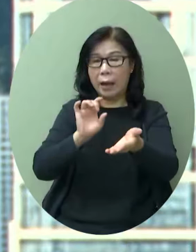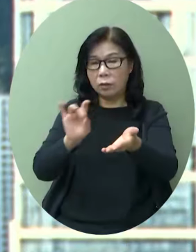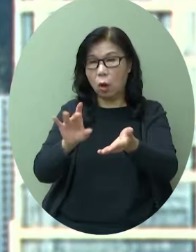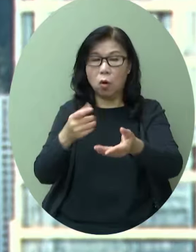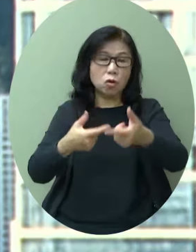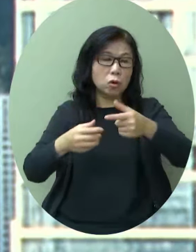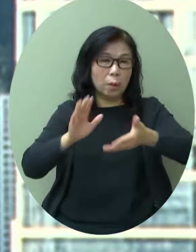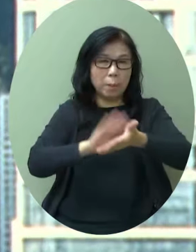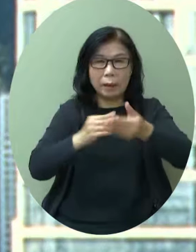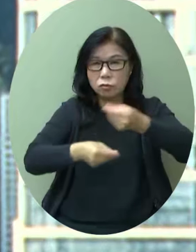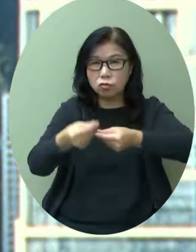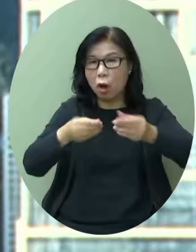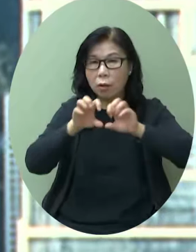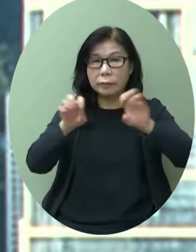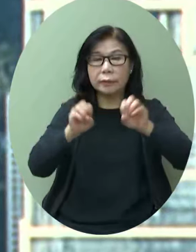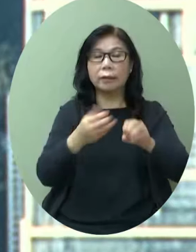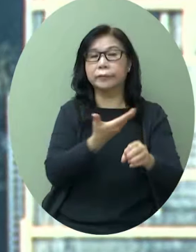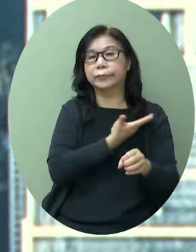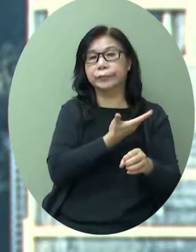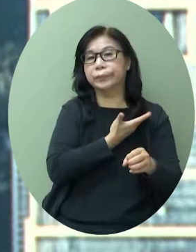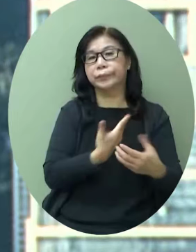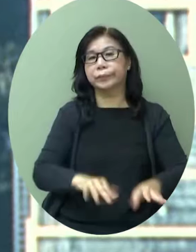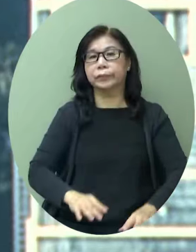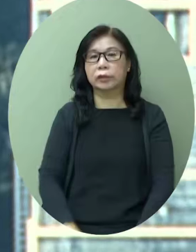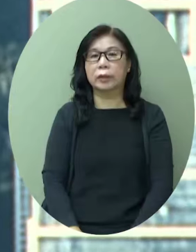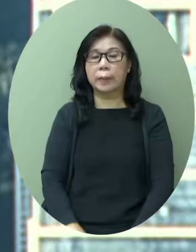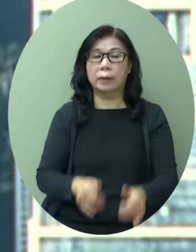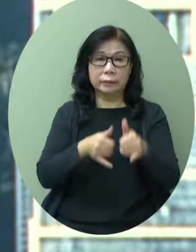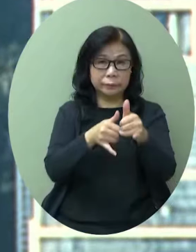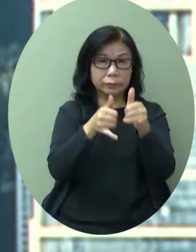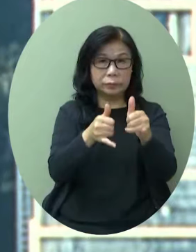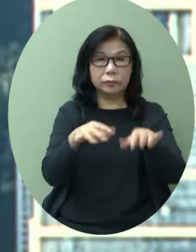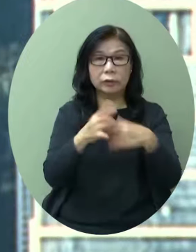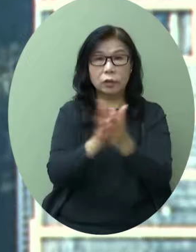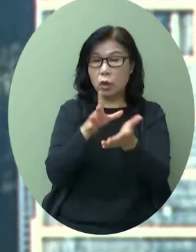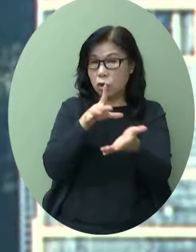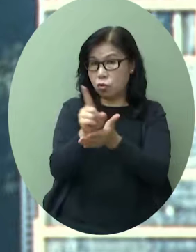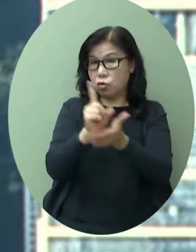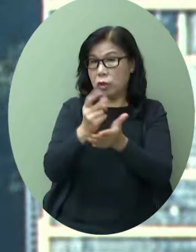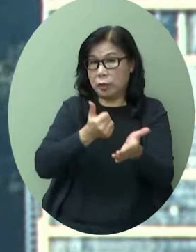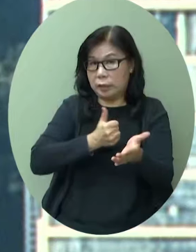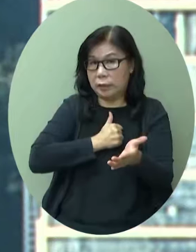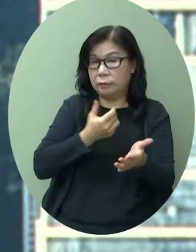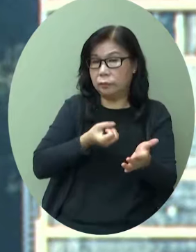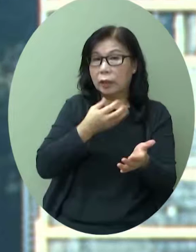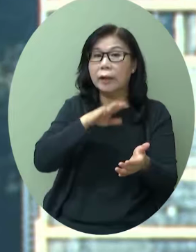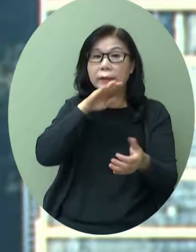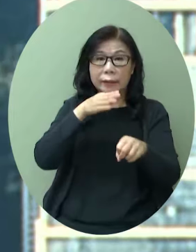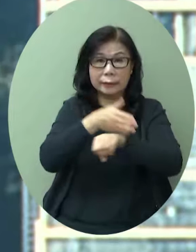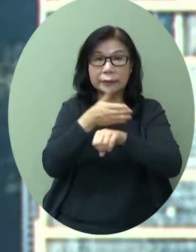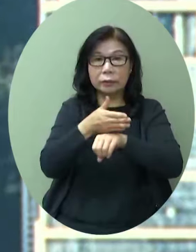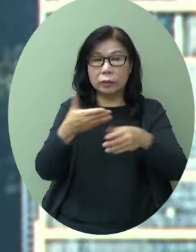going to act in accordance with the experts' advice and announce the details later today.